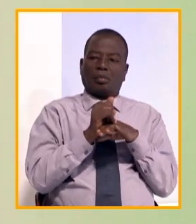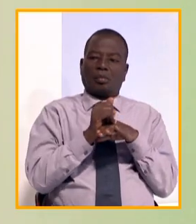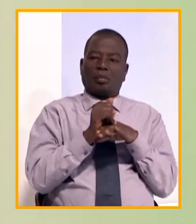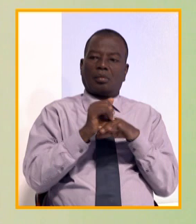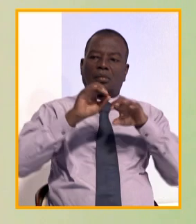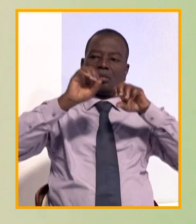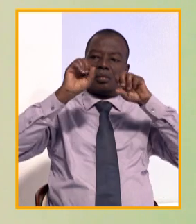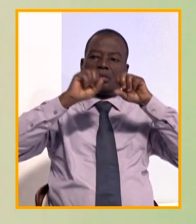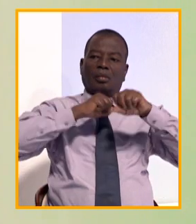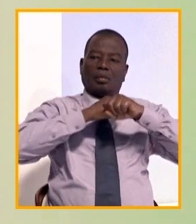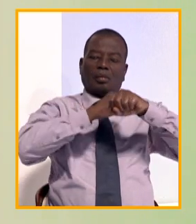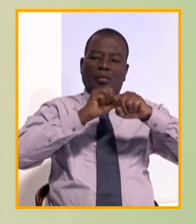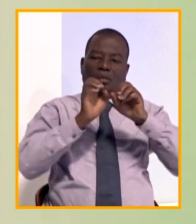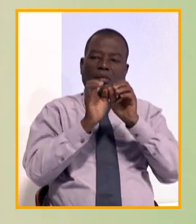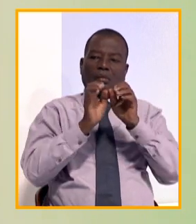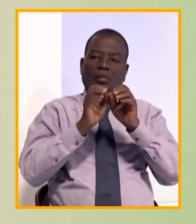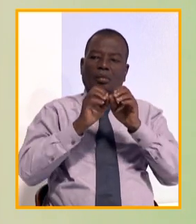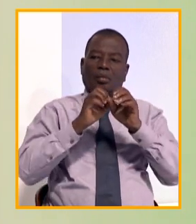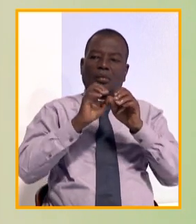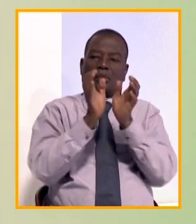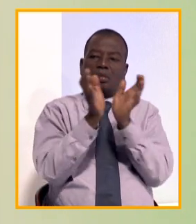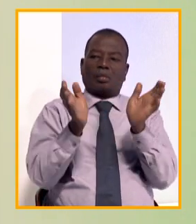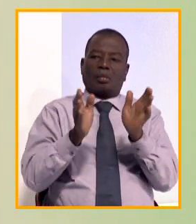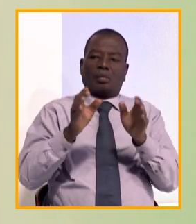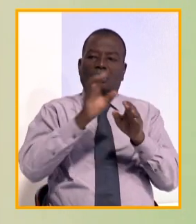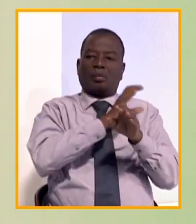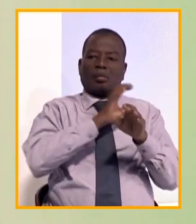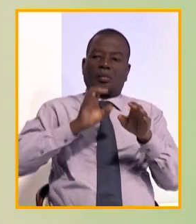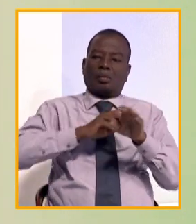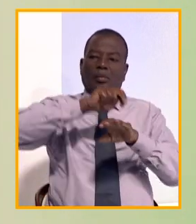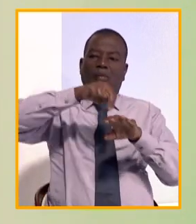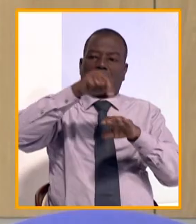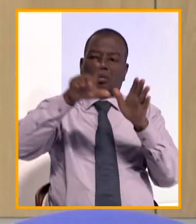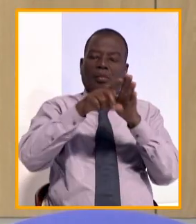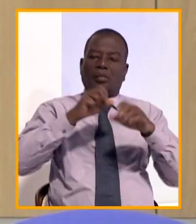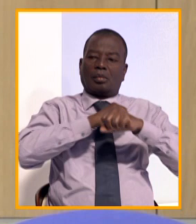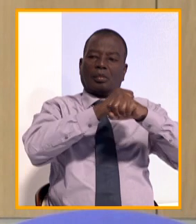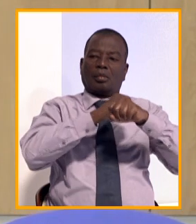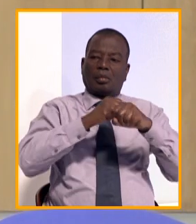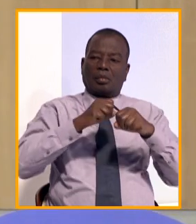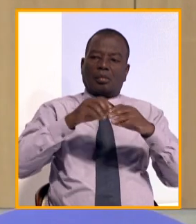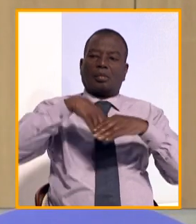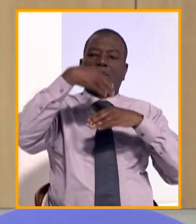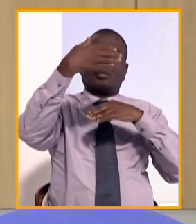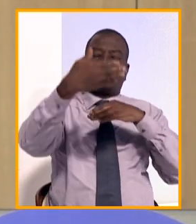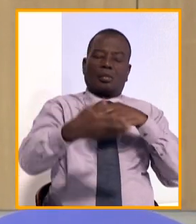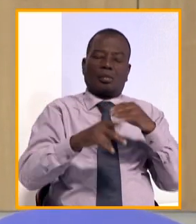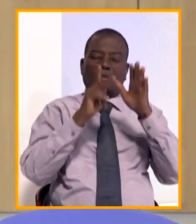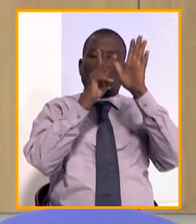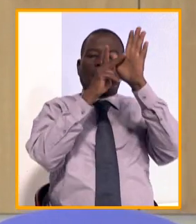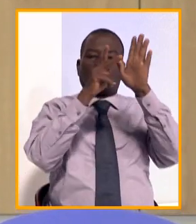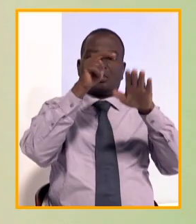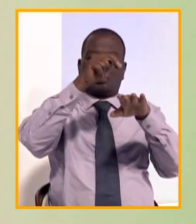de la situation sécuritaire générale, le Conseil national de sécurité, à la suite de la